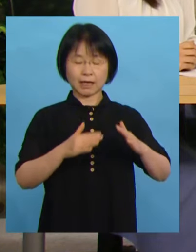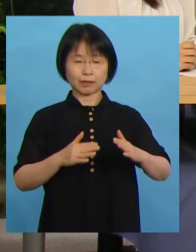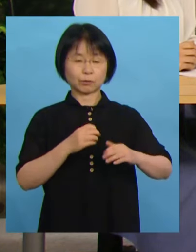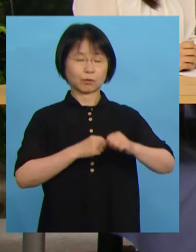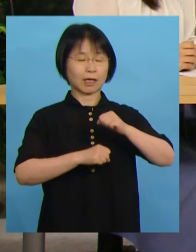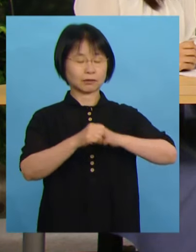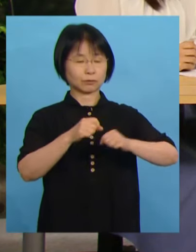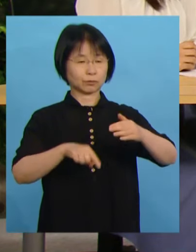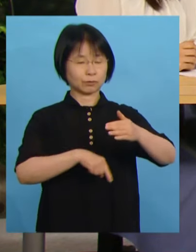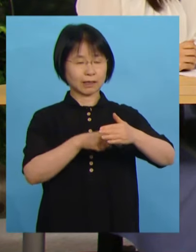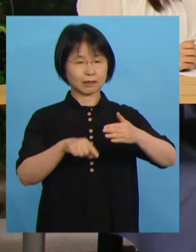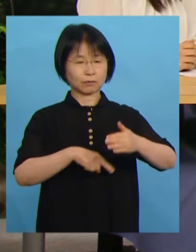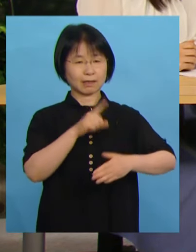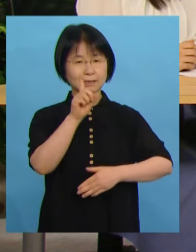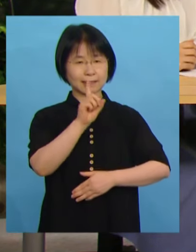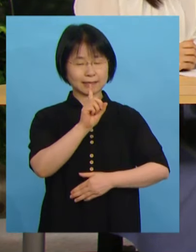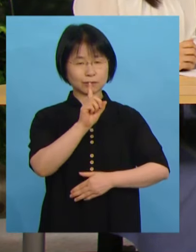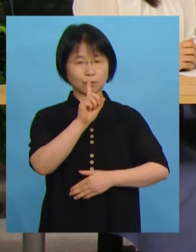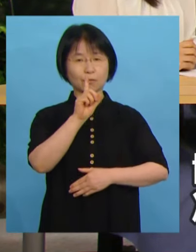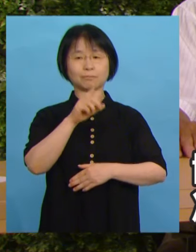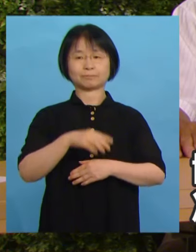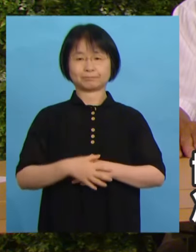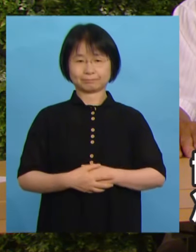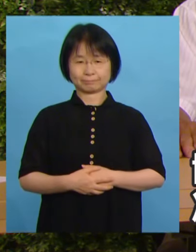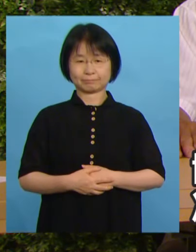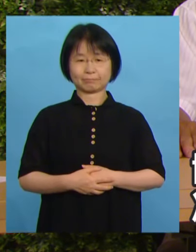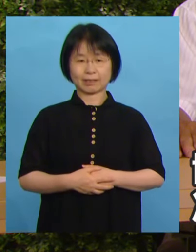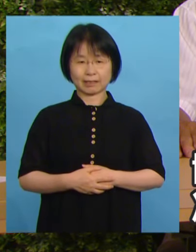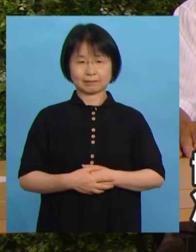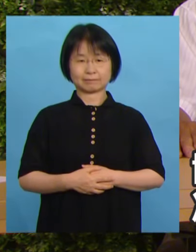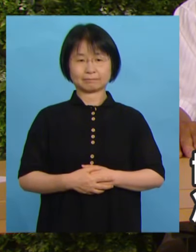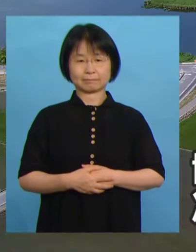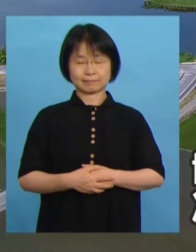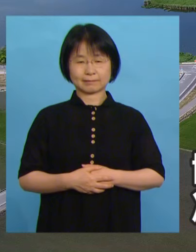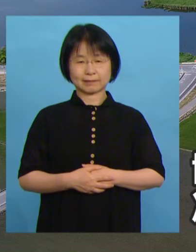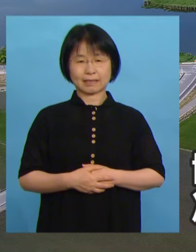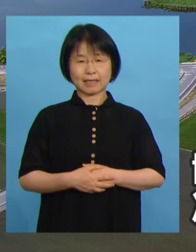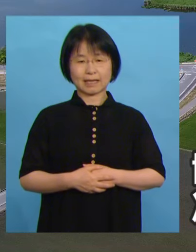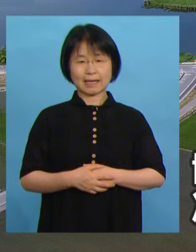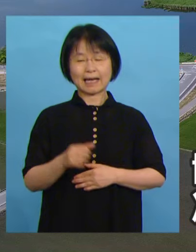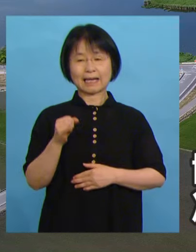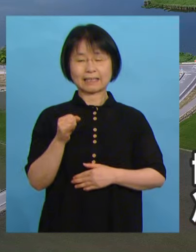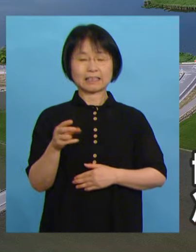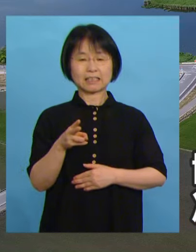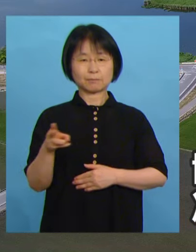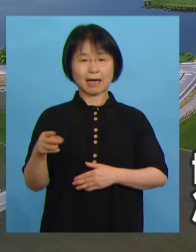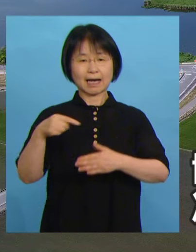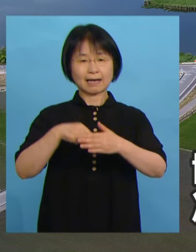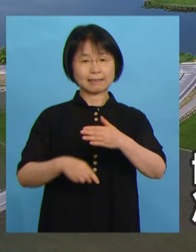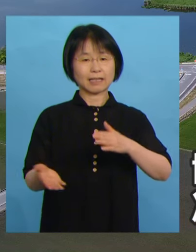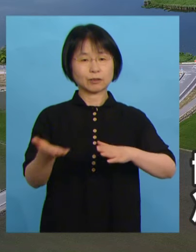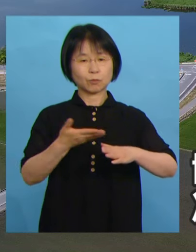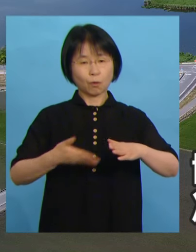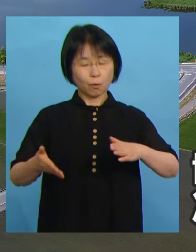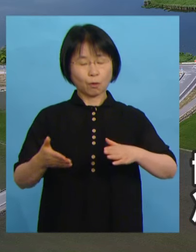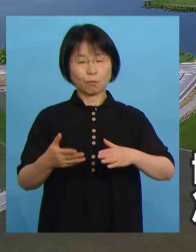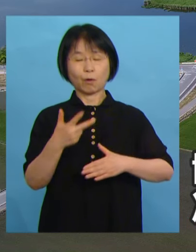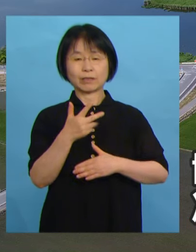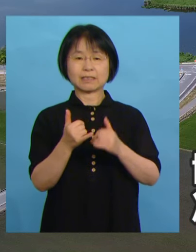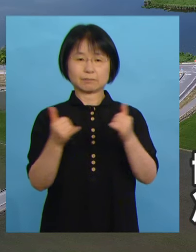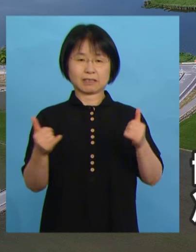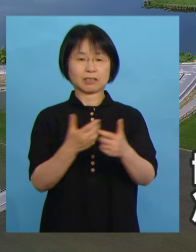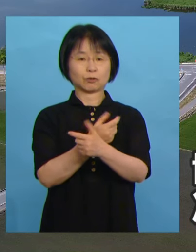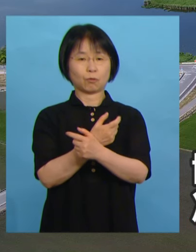ではどのような取り組みをされているんでしょうか。 はい、協議会では伊波内湖を市民共有の宝物